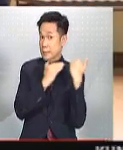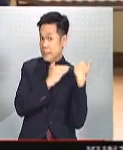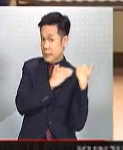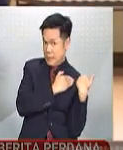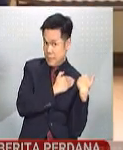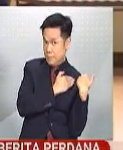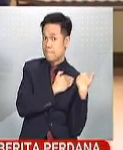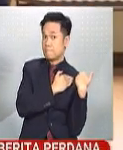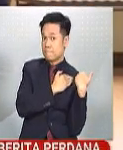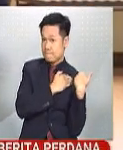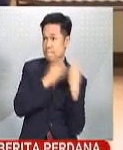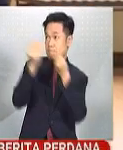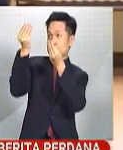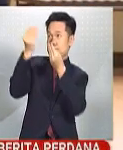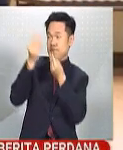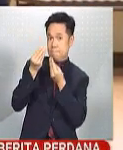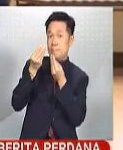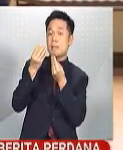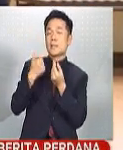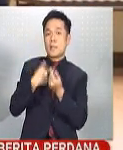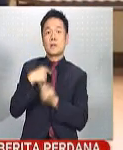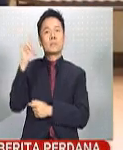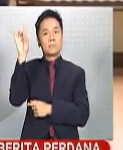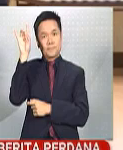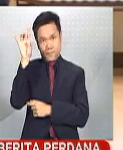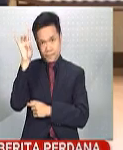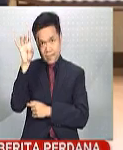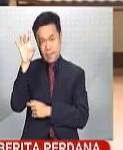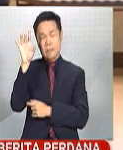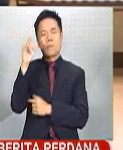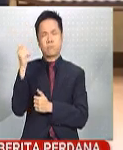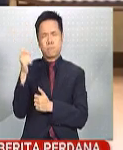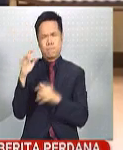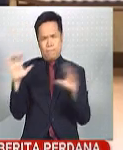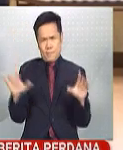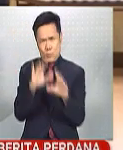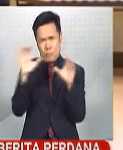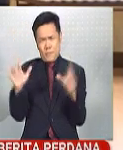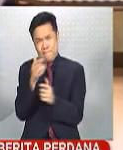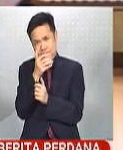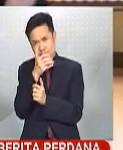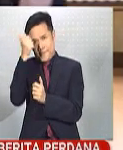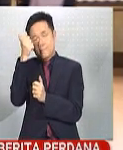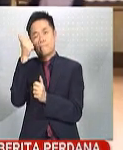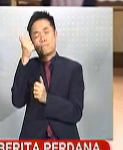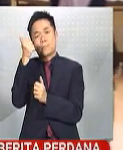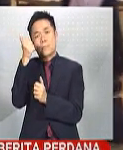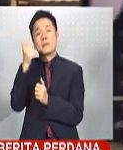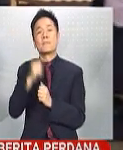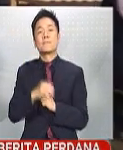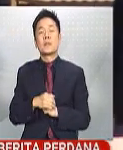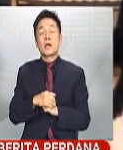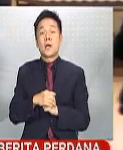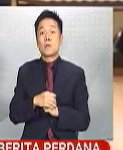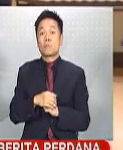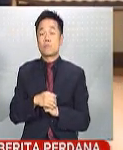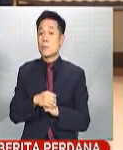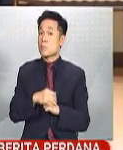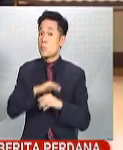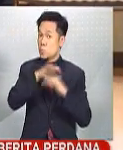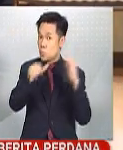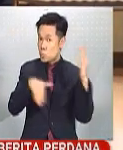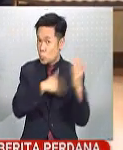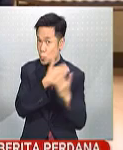ini, saya insyaAllah akan mengambil dengan sebaik mungkin untuk memastikan bahawa bidang